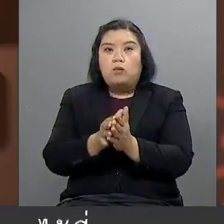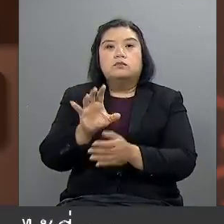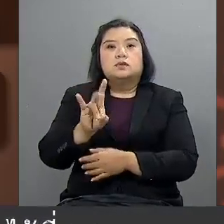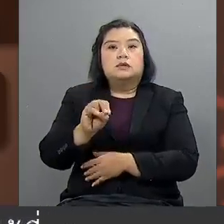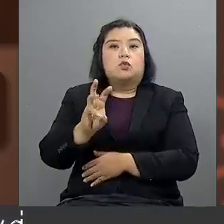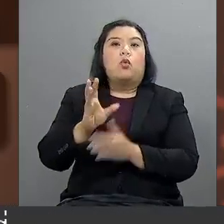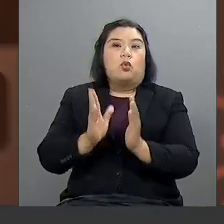อ่ะ